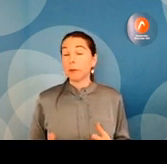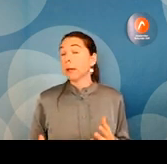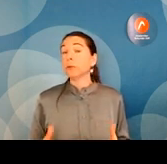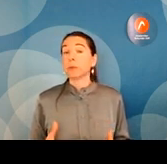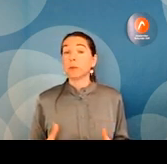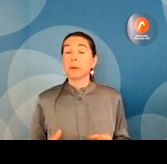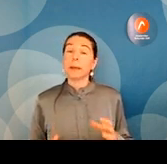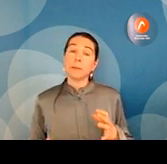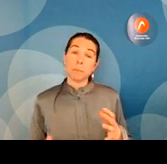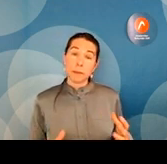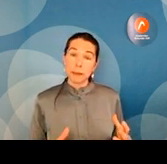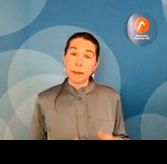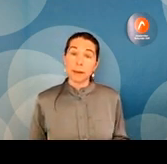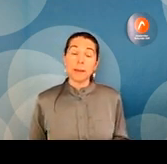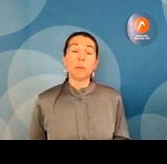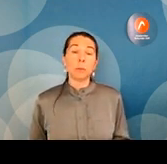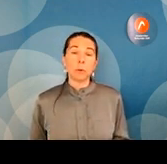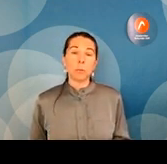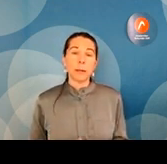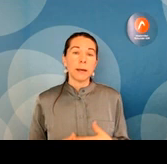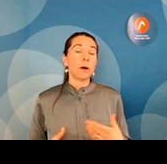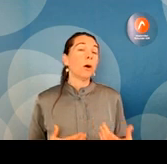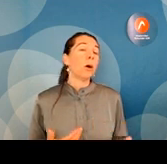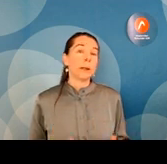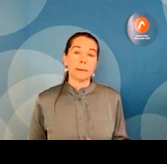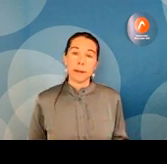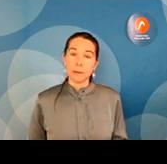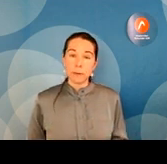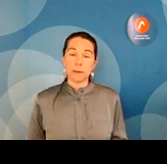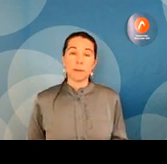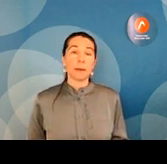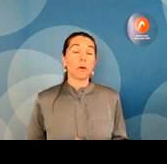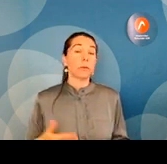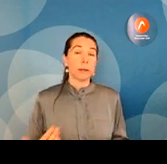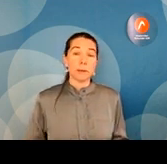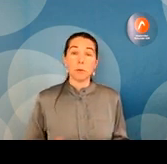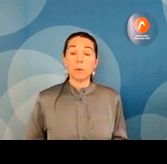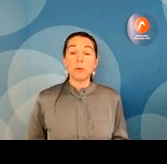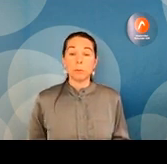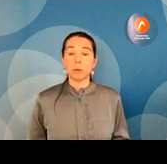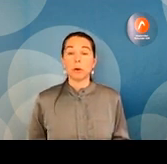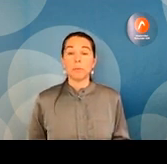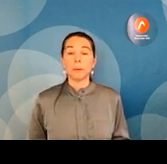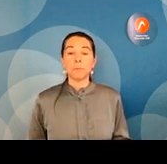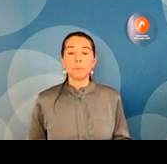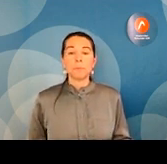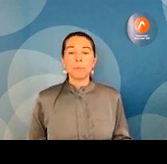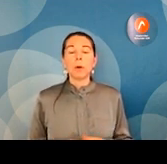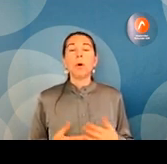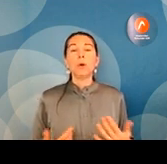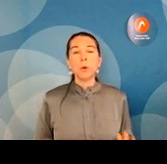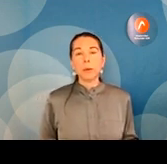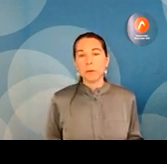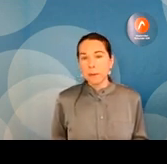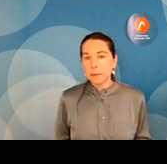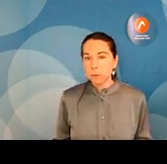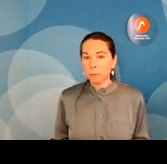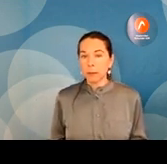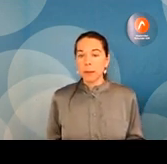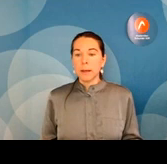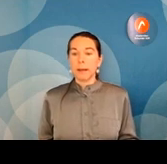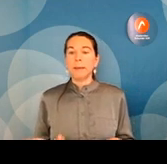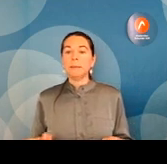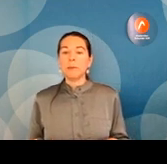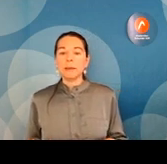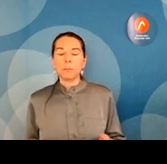normer? För det är ofta så att den som passerar inom normerna har en slags vinst kontra den som bryter mot normer. Och hur kan vi